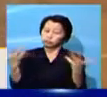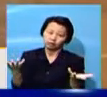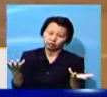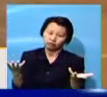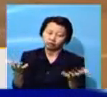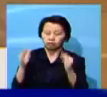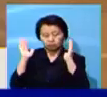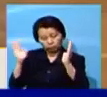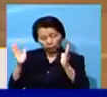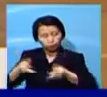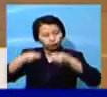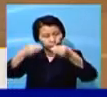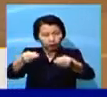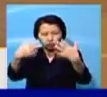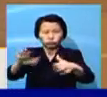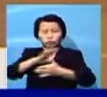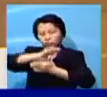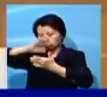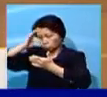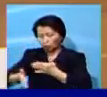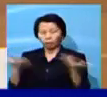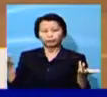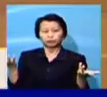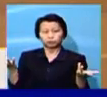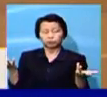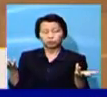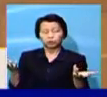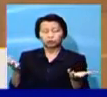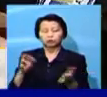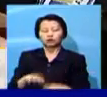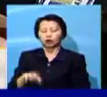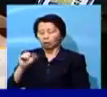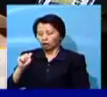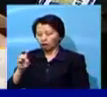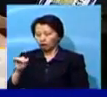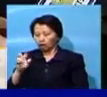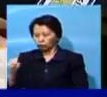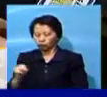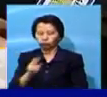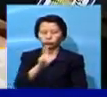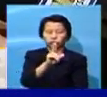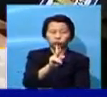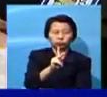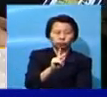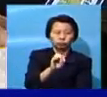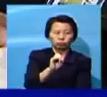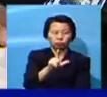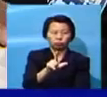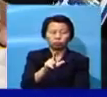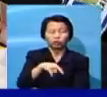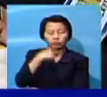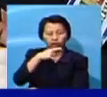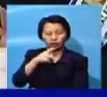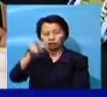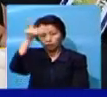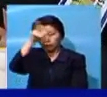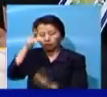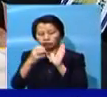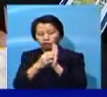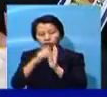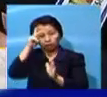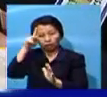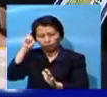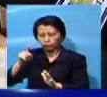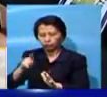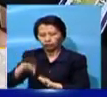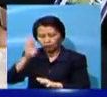Walaupun tempoh yang diberikan telah tamat merujuk perkara tersebut Adun kok lanas Datuk Mat Alwi Chik Ahmad berkata kerajaan pas Kelantan